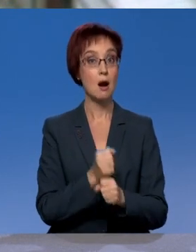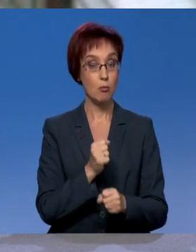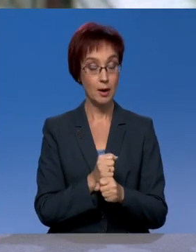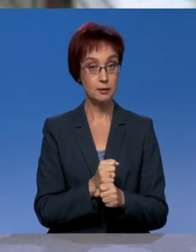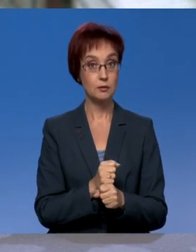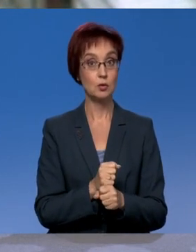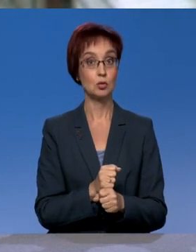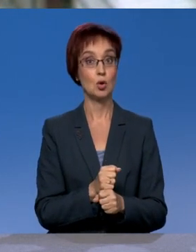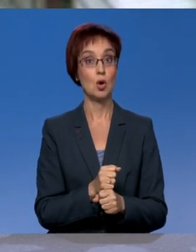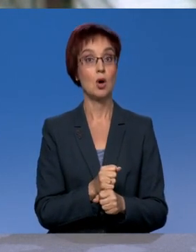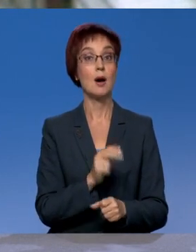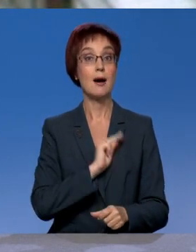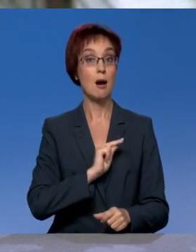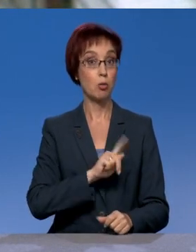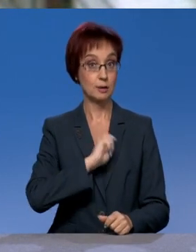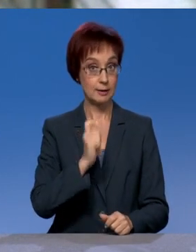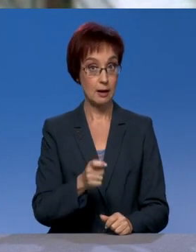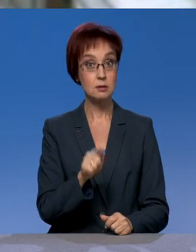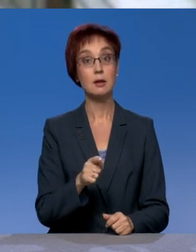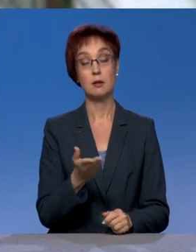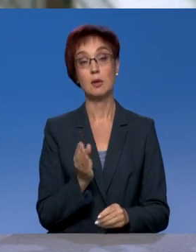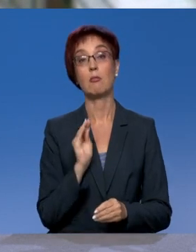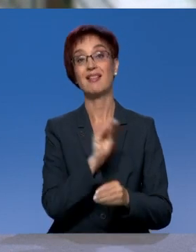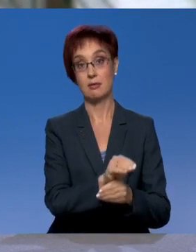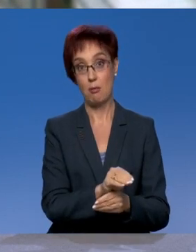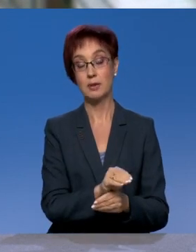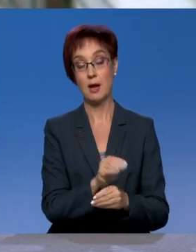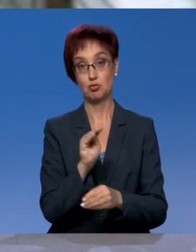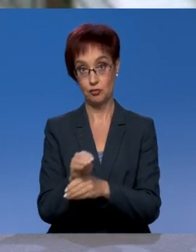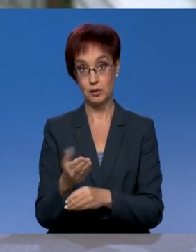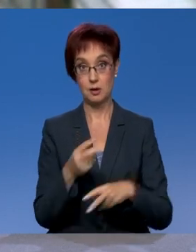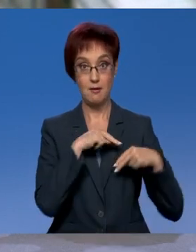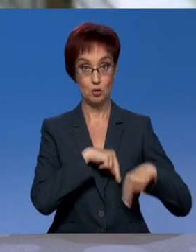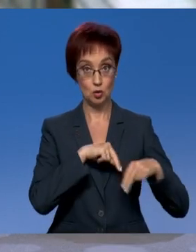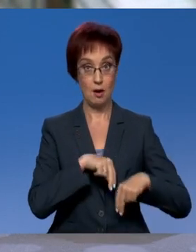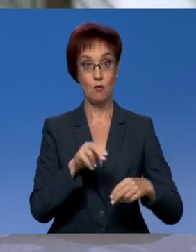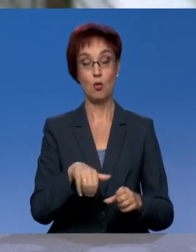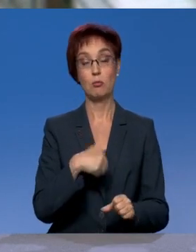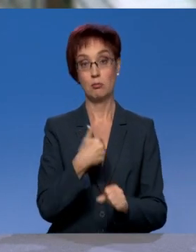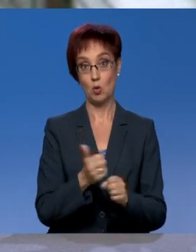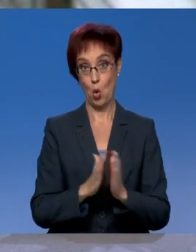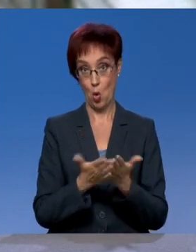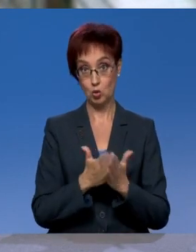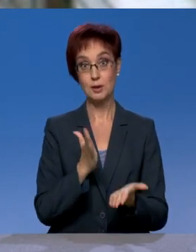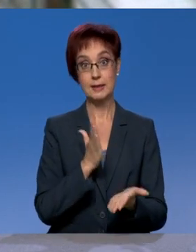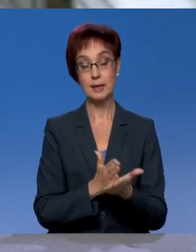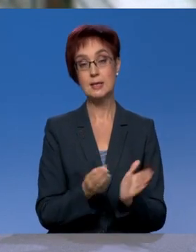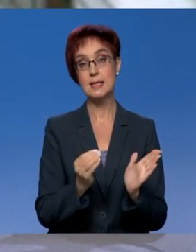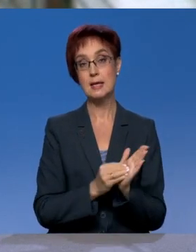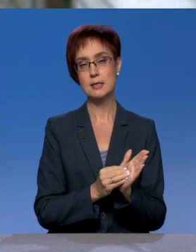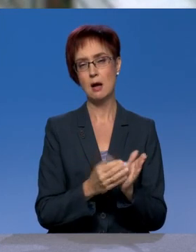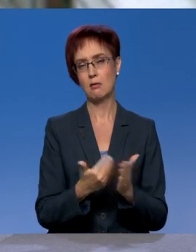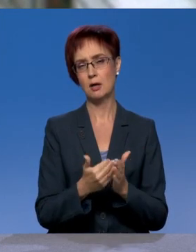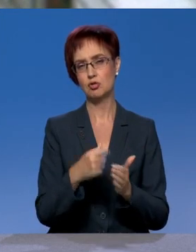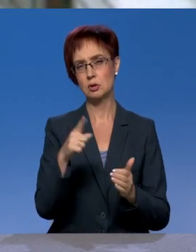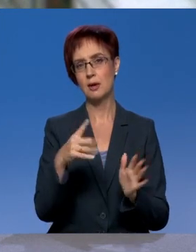Работодатель доплачивает в двойном размере. В принципе, в Трудовом кодексе уже есть статья 90, по-моему, вот как вы назвали, там, первые 2 часа.